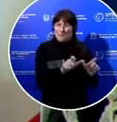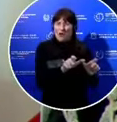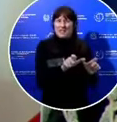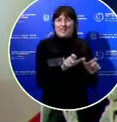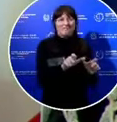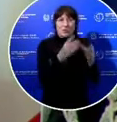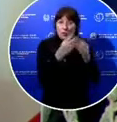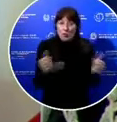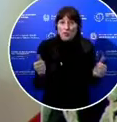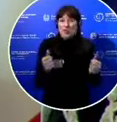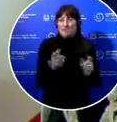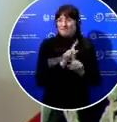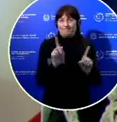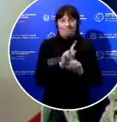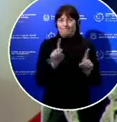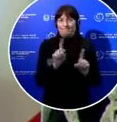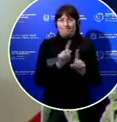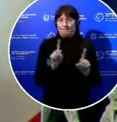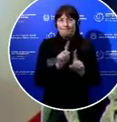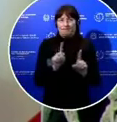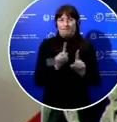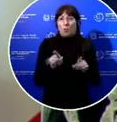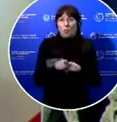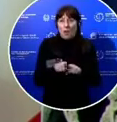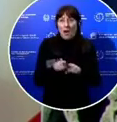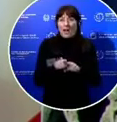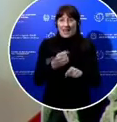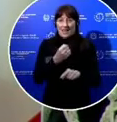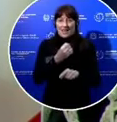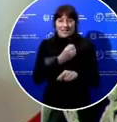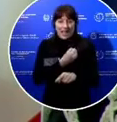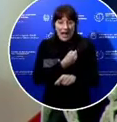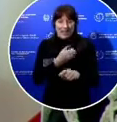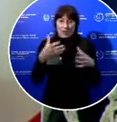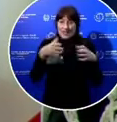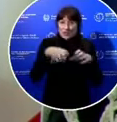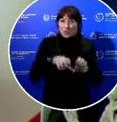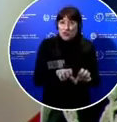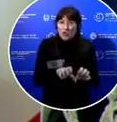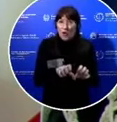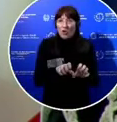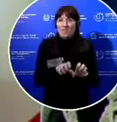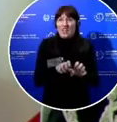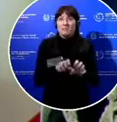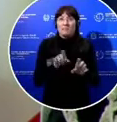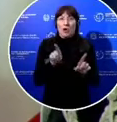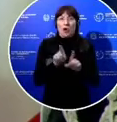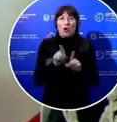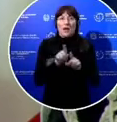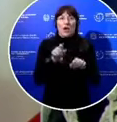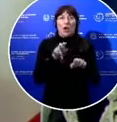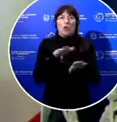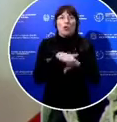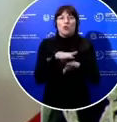una soluzione, come anche la riduzione del danno fine a se stessa come normalizzazione del